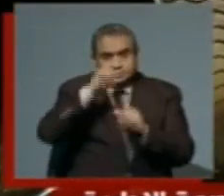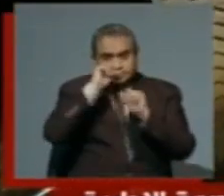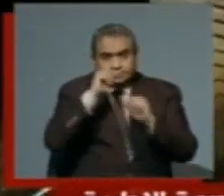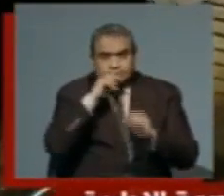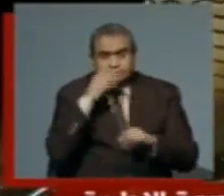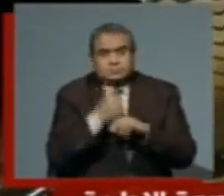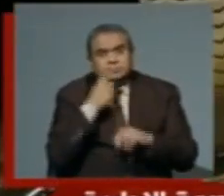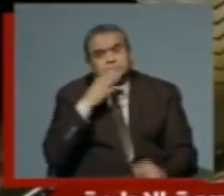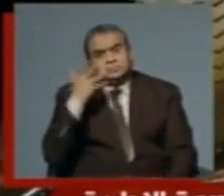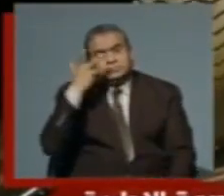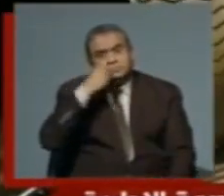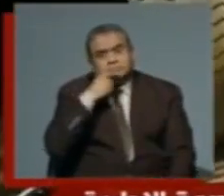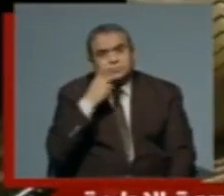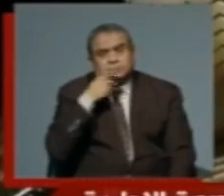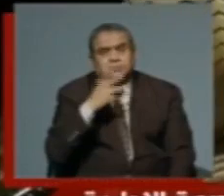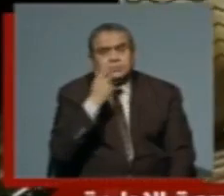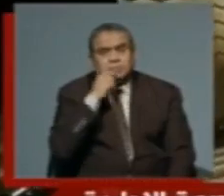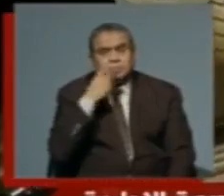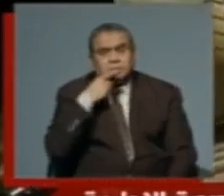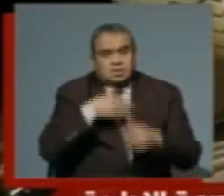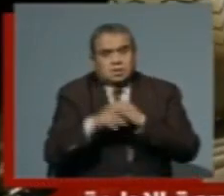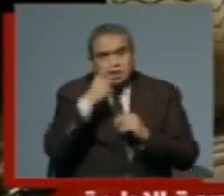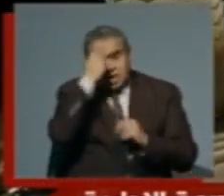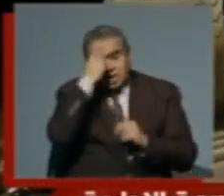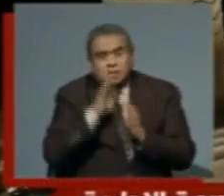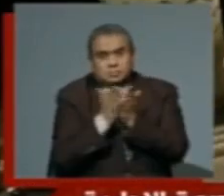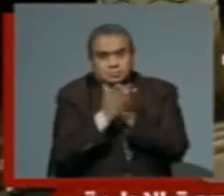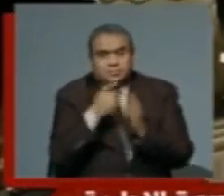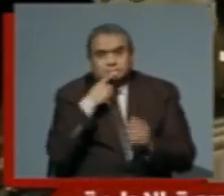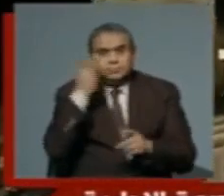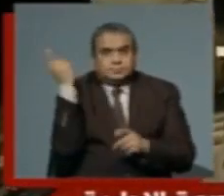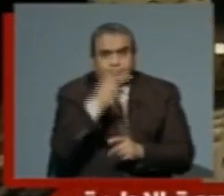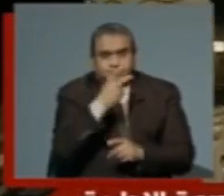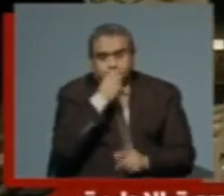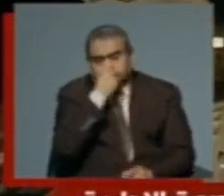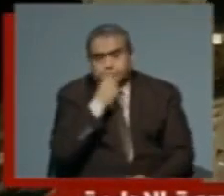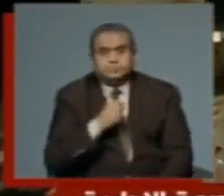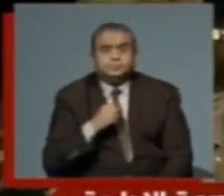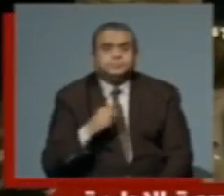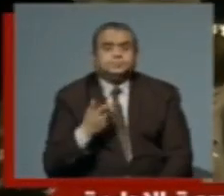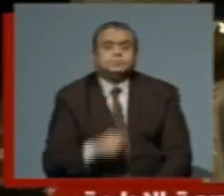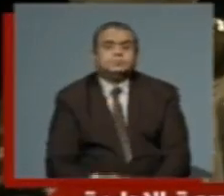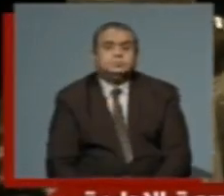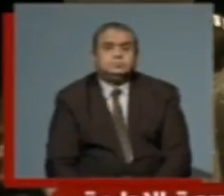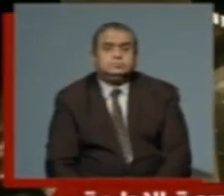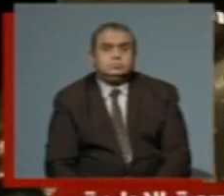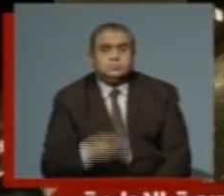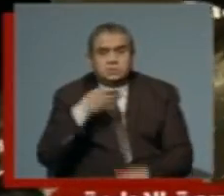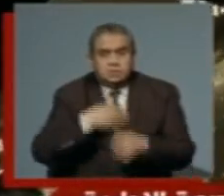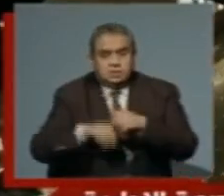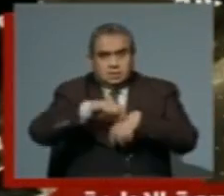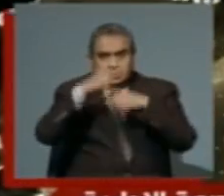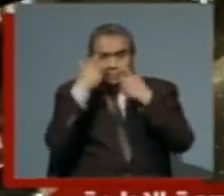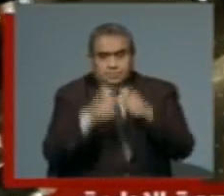حوالي 400 صفحه فاصل اللي موجود فيها الحاجه الثانيه ان احنا المسجد من جوه